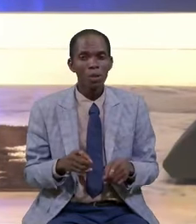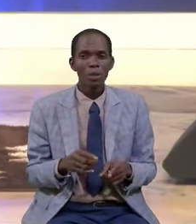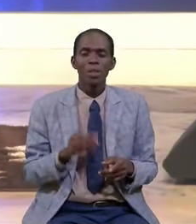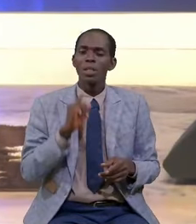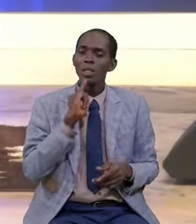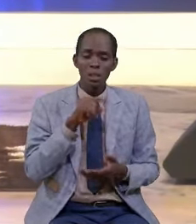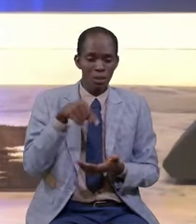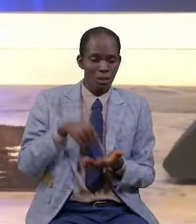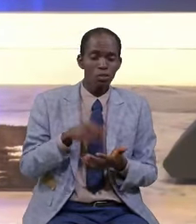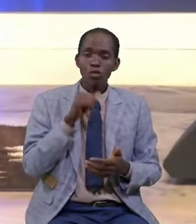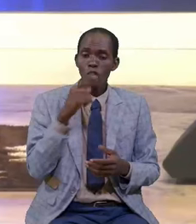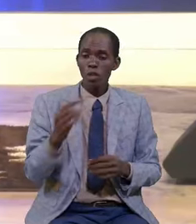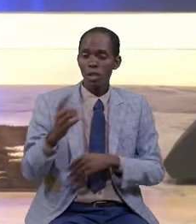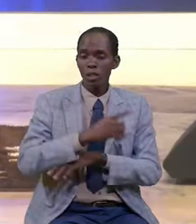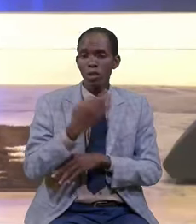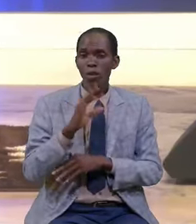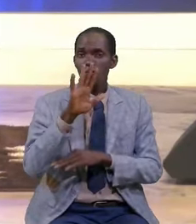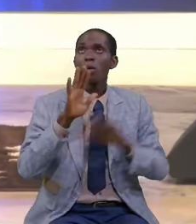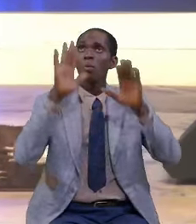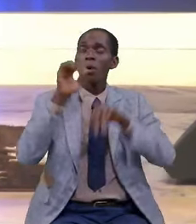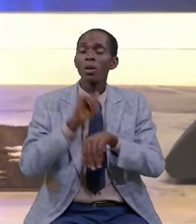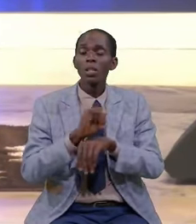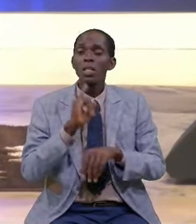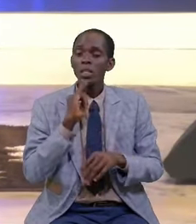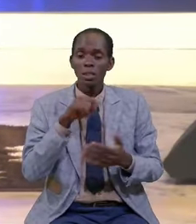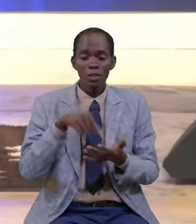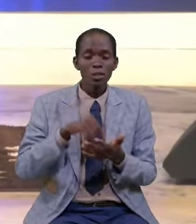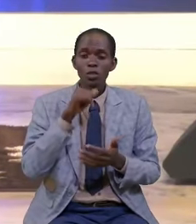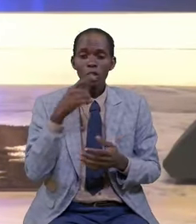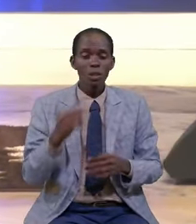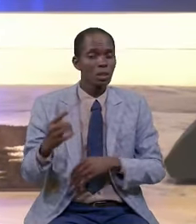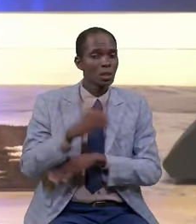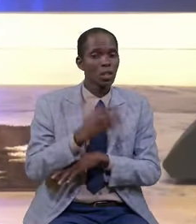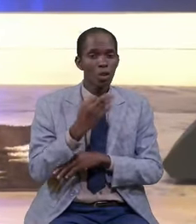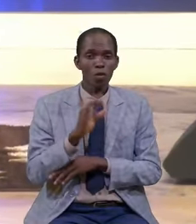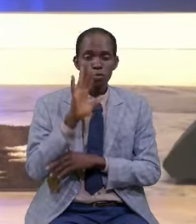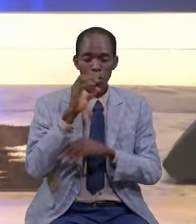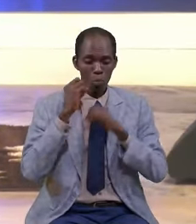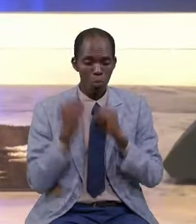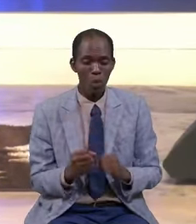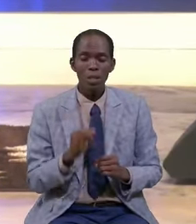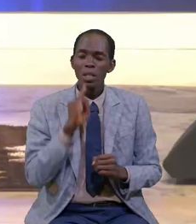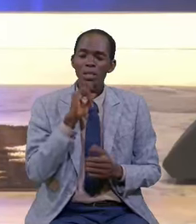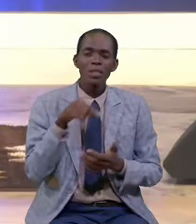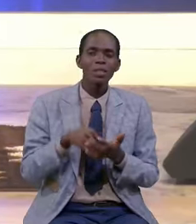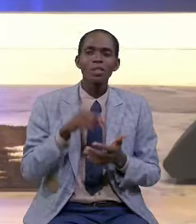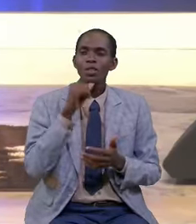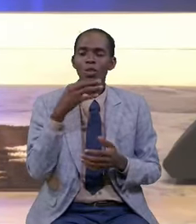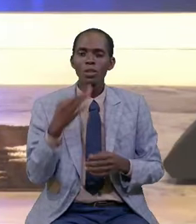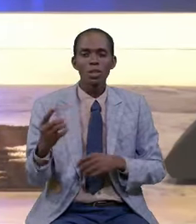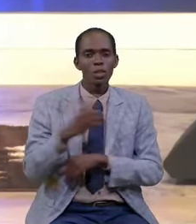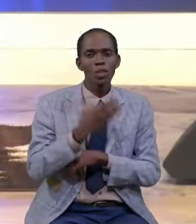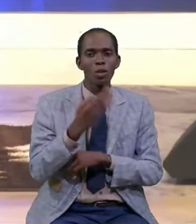ce jour le jour de votre miracle? Ce jour n'est-il pas le jour de puissance? N'est-ce pas le jour de manifestation remarquable?